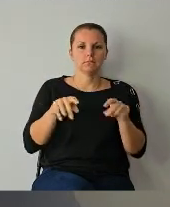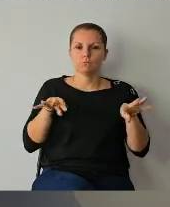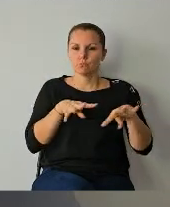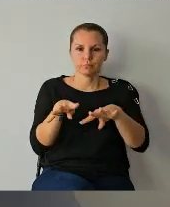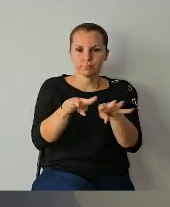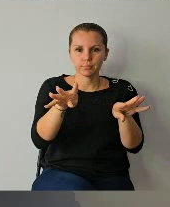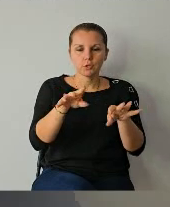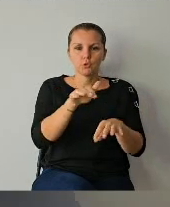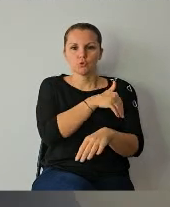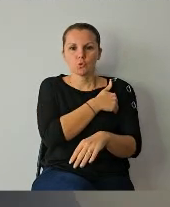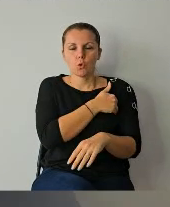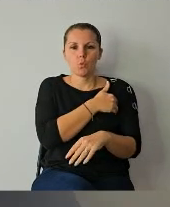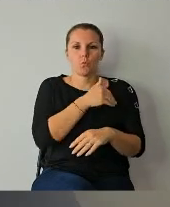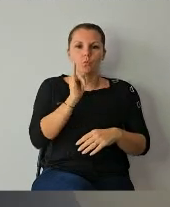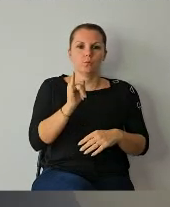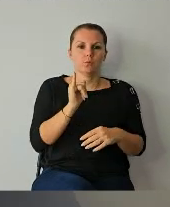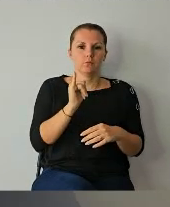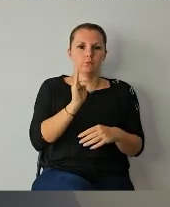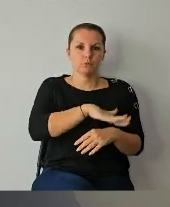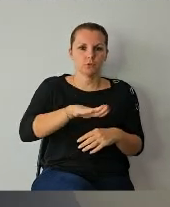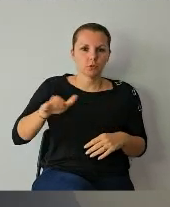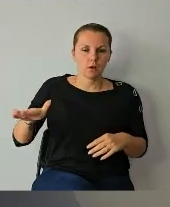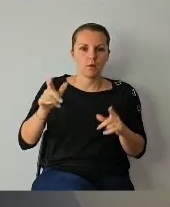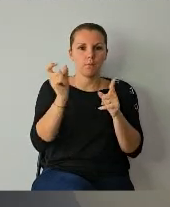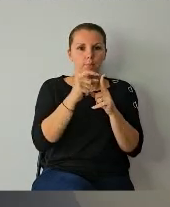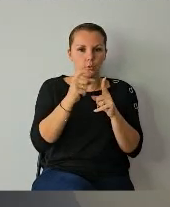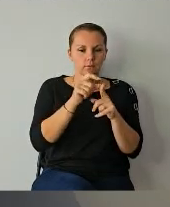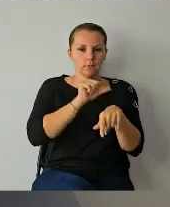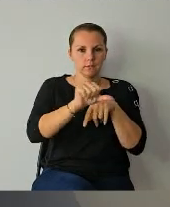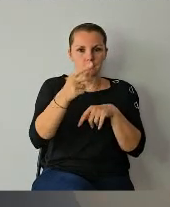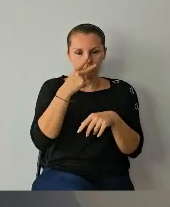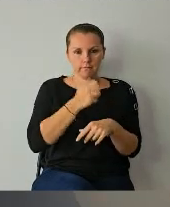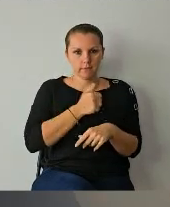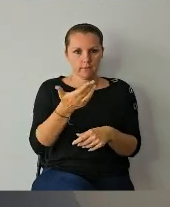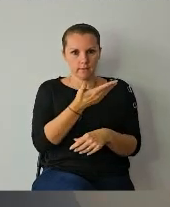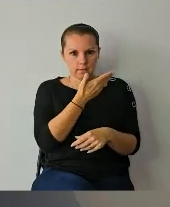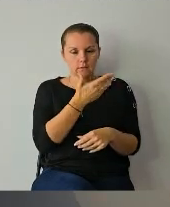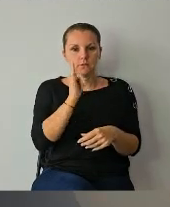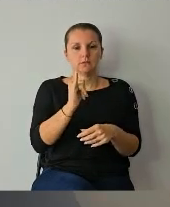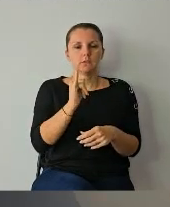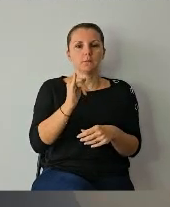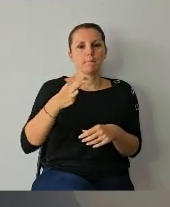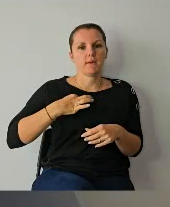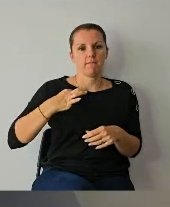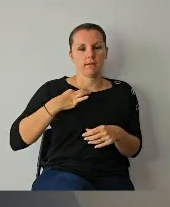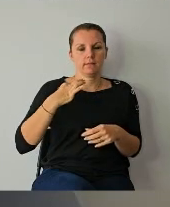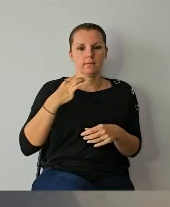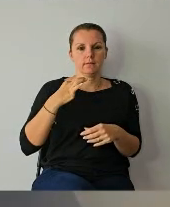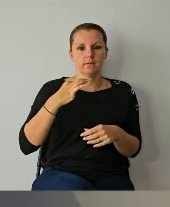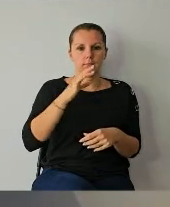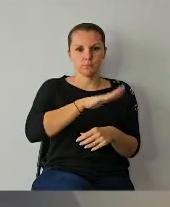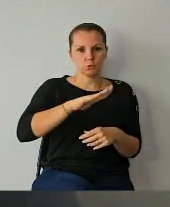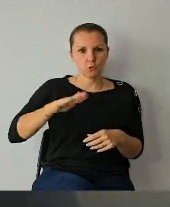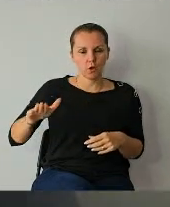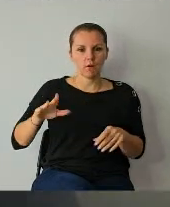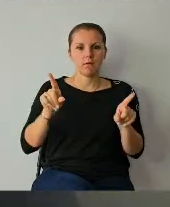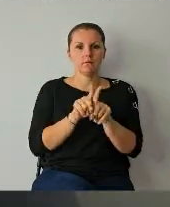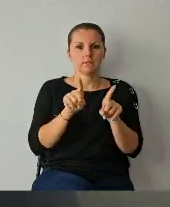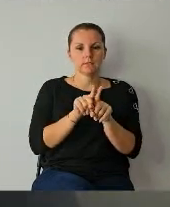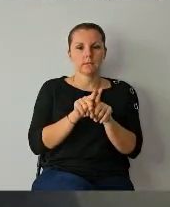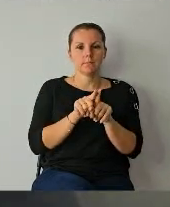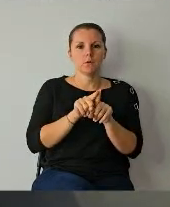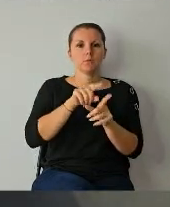oświatowych. Przedstawione są punkty przedszkolne oraz niepubliczne przedszkola. Tak samo